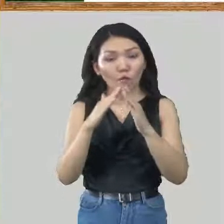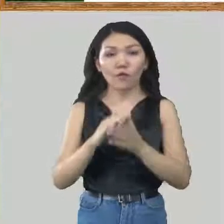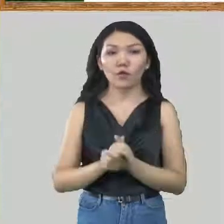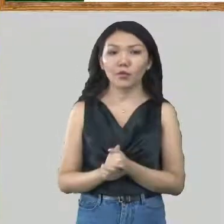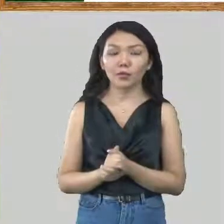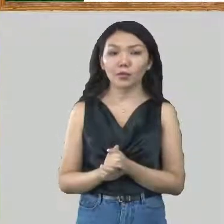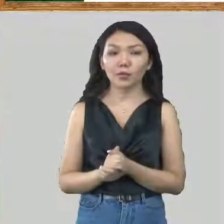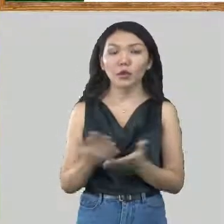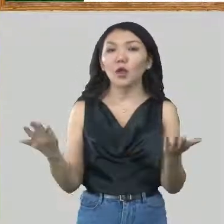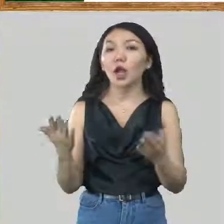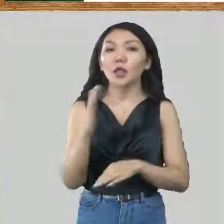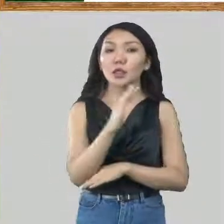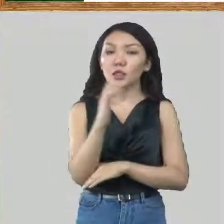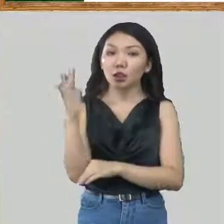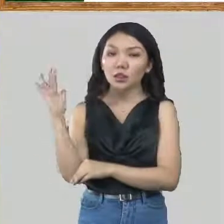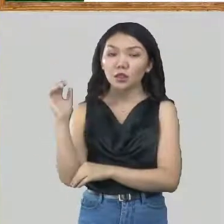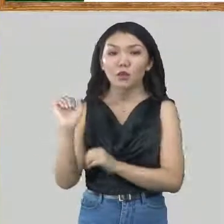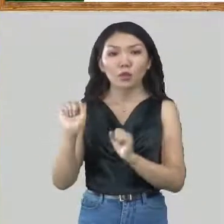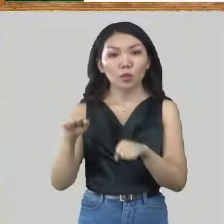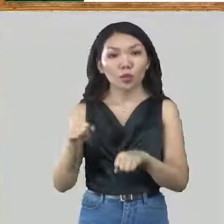в лесу можно